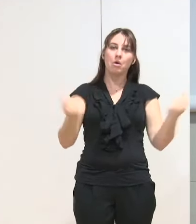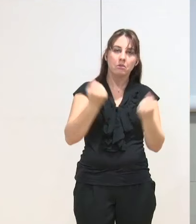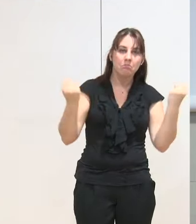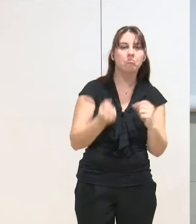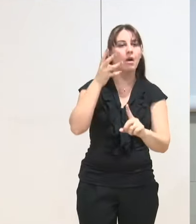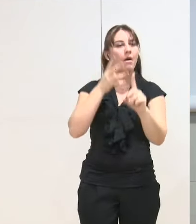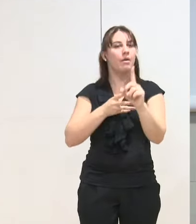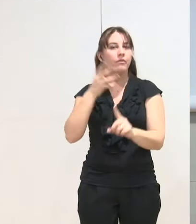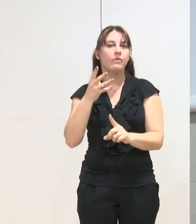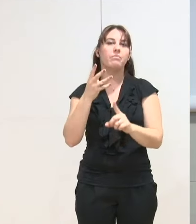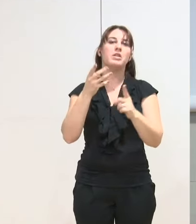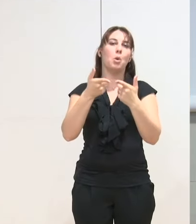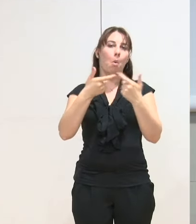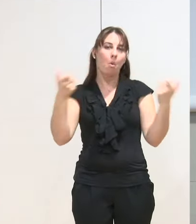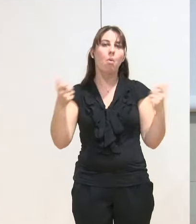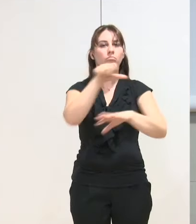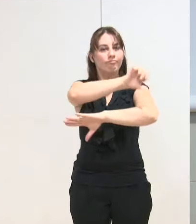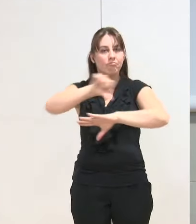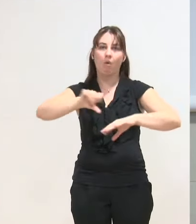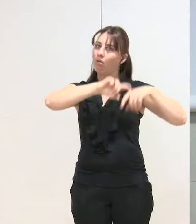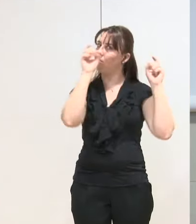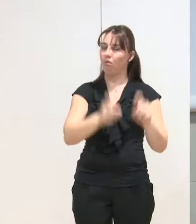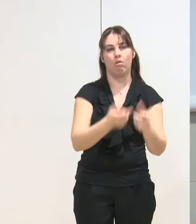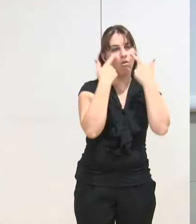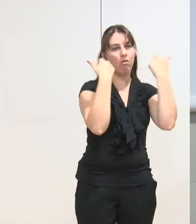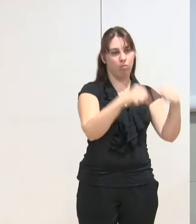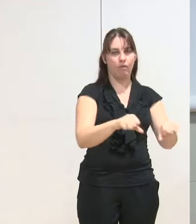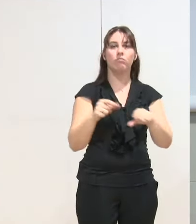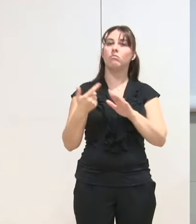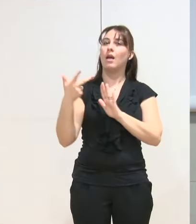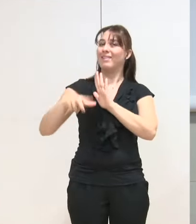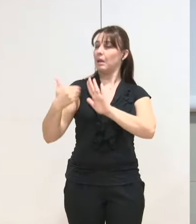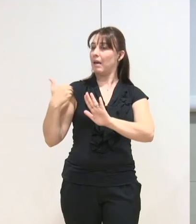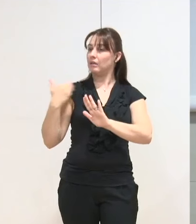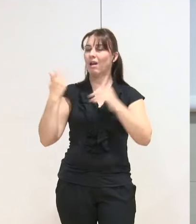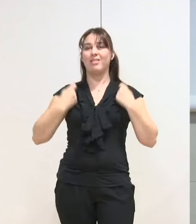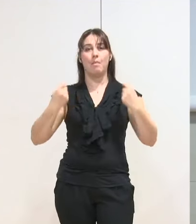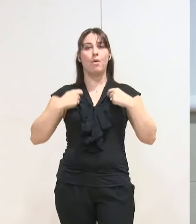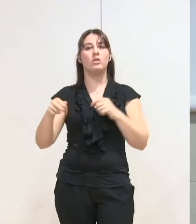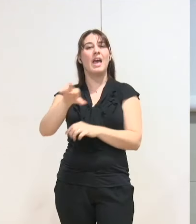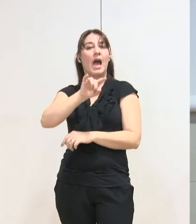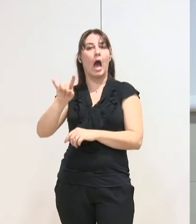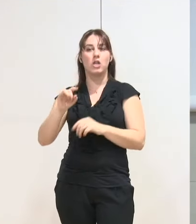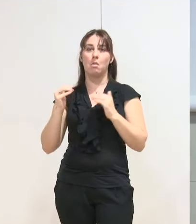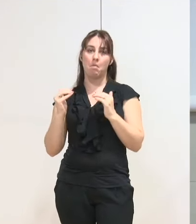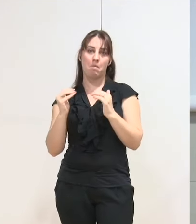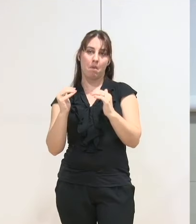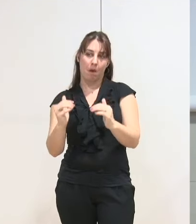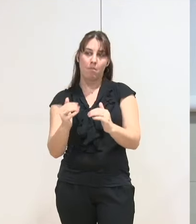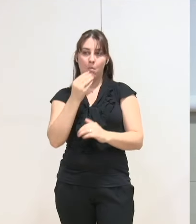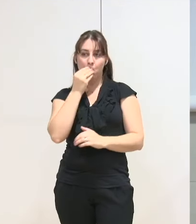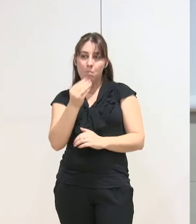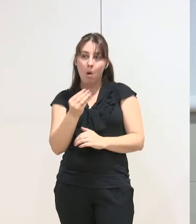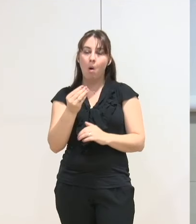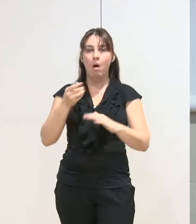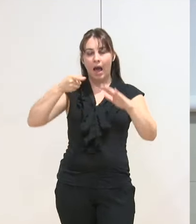mission et de réception sont en baisse notable stabilisation au dernier trimestre de dépenses liées aux ressources humaines révision de certains